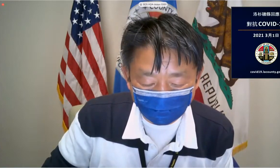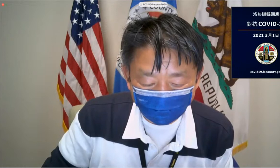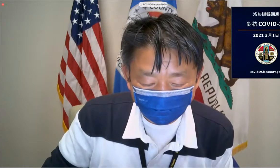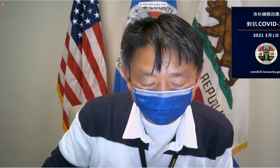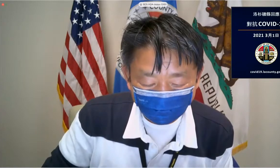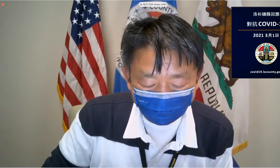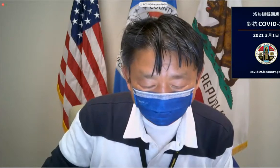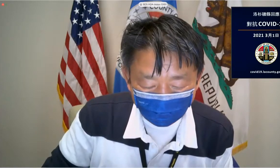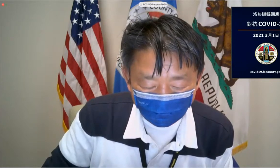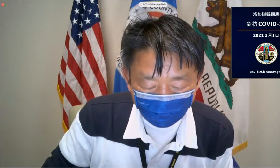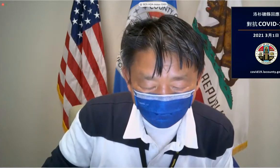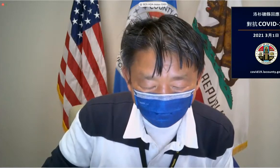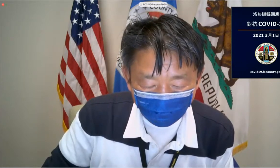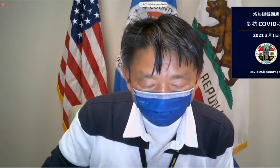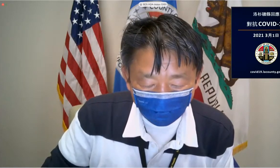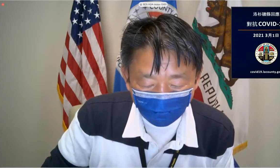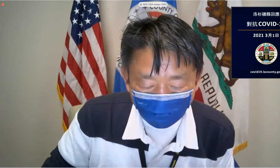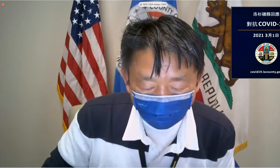苗。